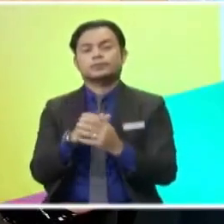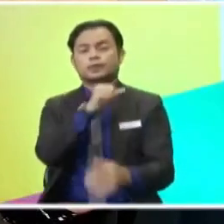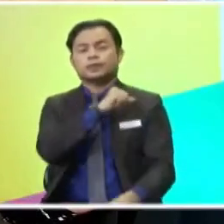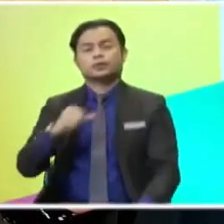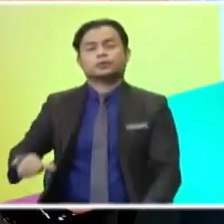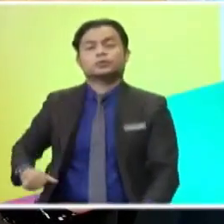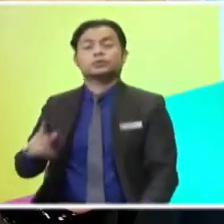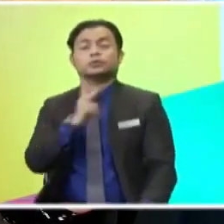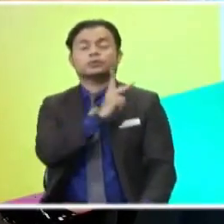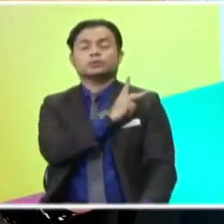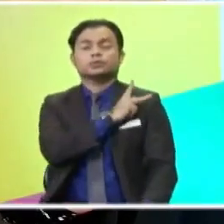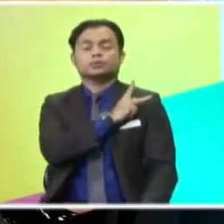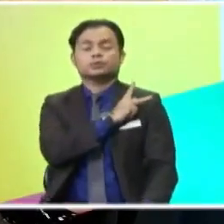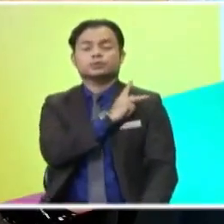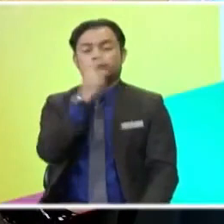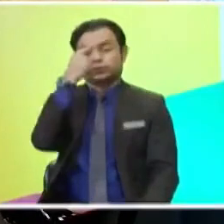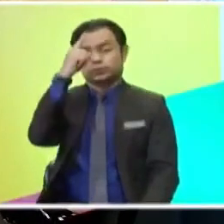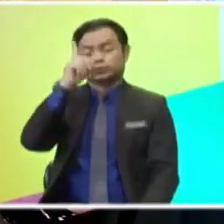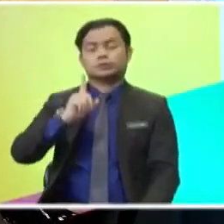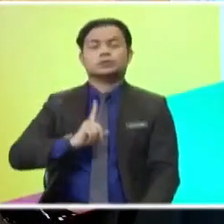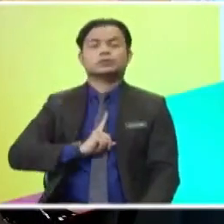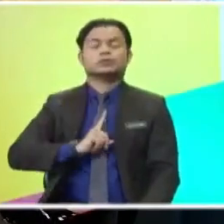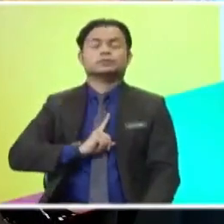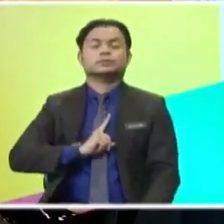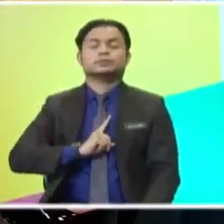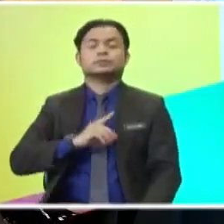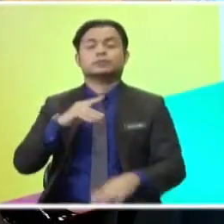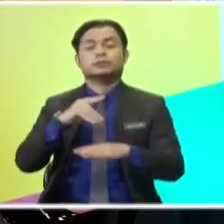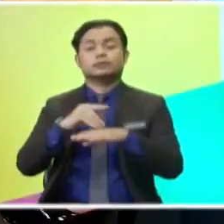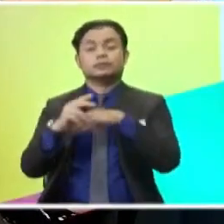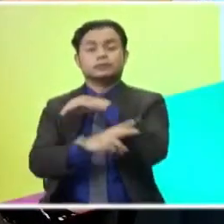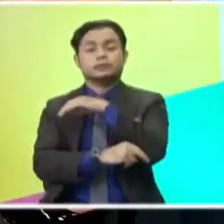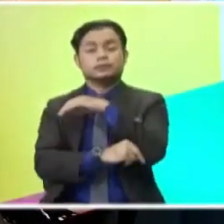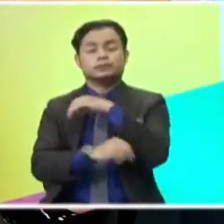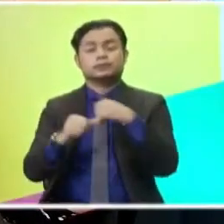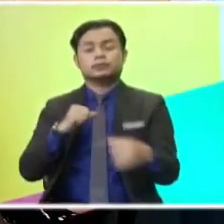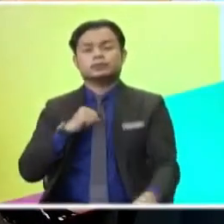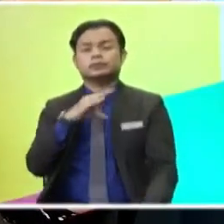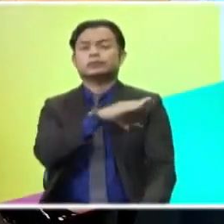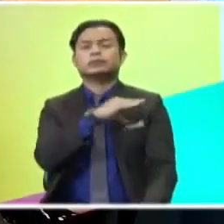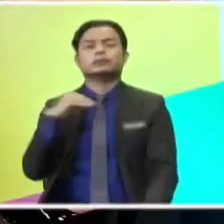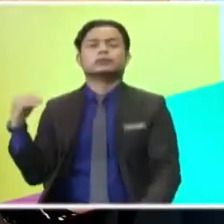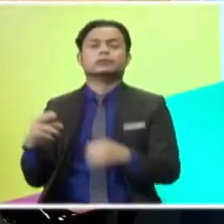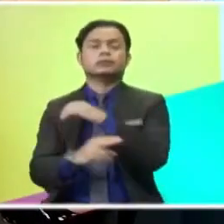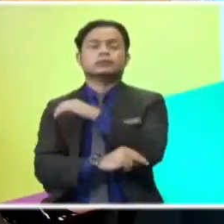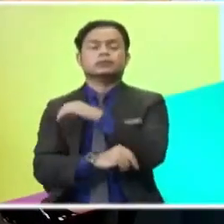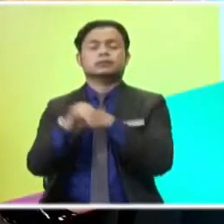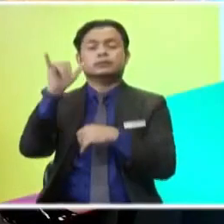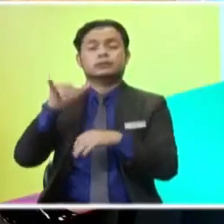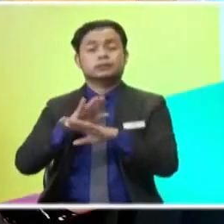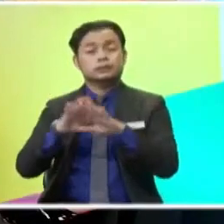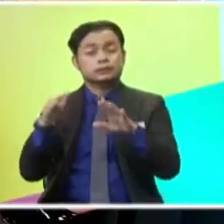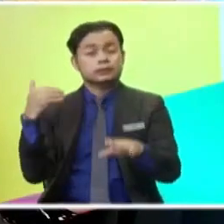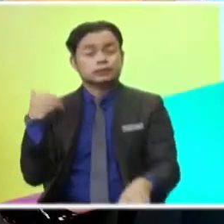agama Islam. Ketua agama Islam di negeri sendiri dan negeri-negeri yang tidak beraja. Mana negeri yang tidak beraja? Di sini dah.